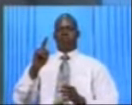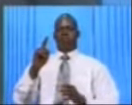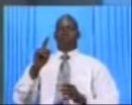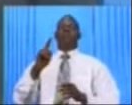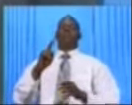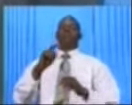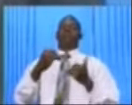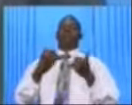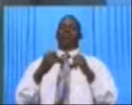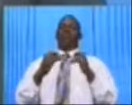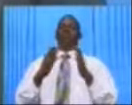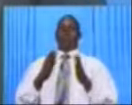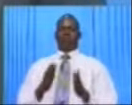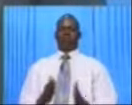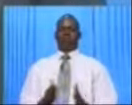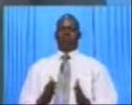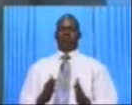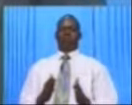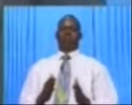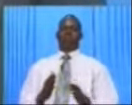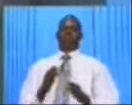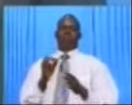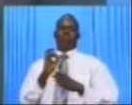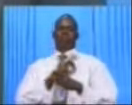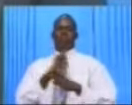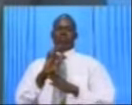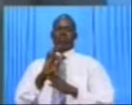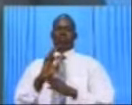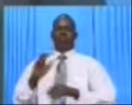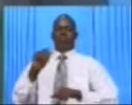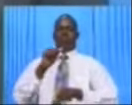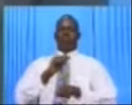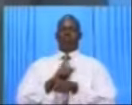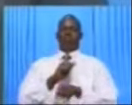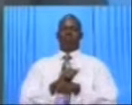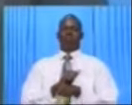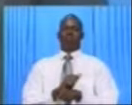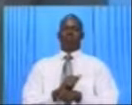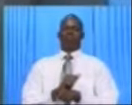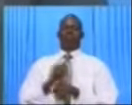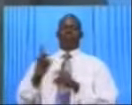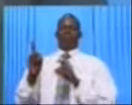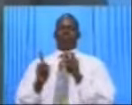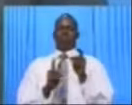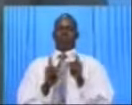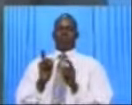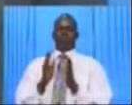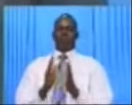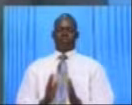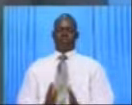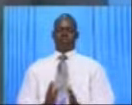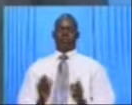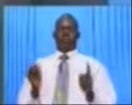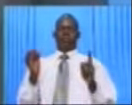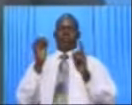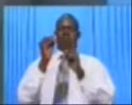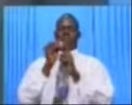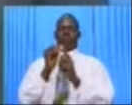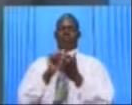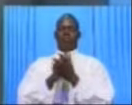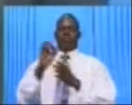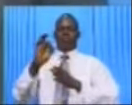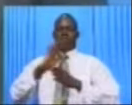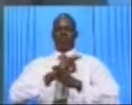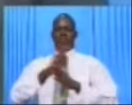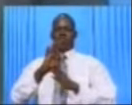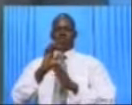c'est directement pour les industriels et c'est une formation exécutive, c'est-à-dire que ça s'adresse aux dirigeants. L'objectif de cette